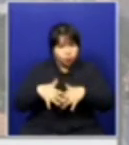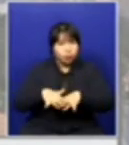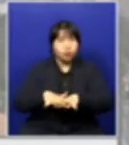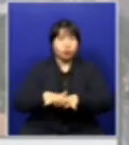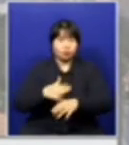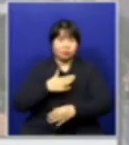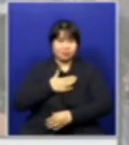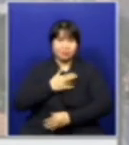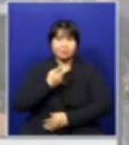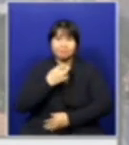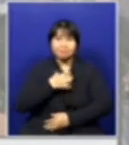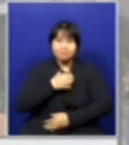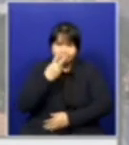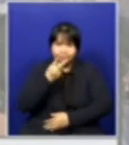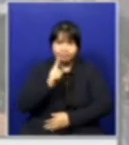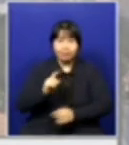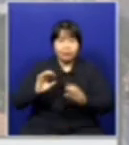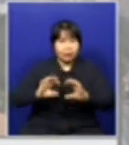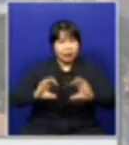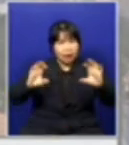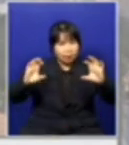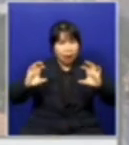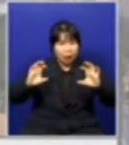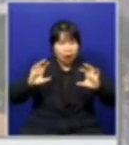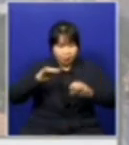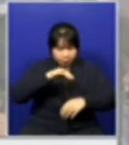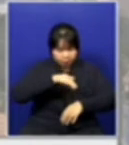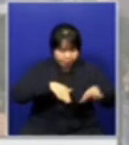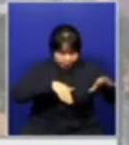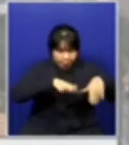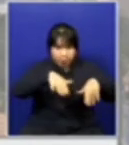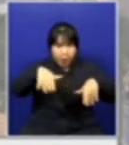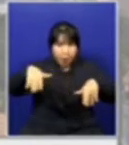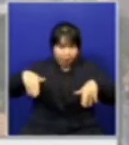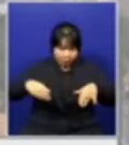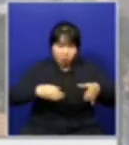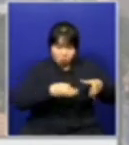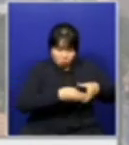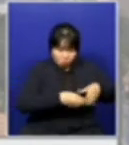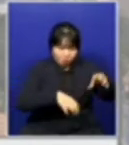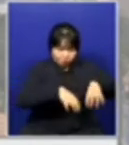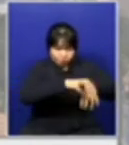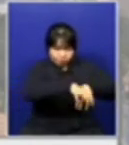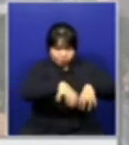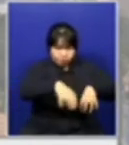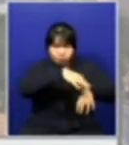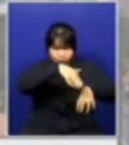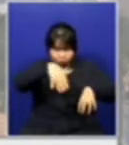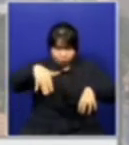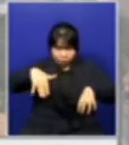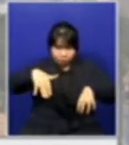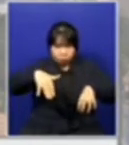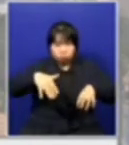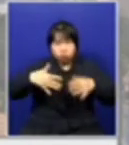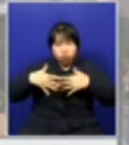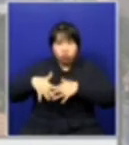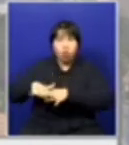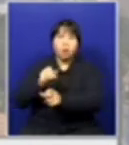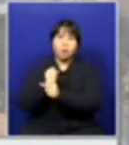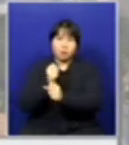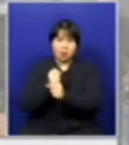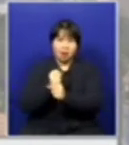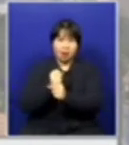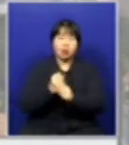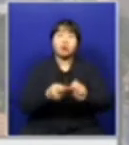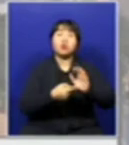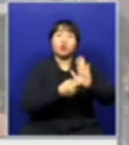พที่รัฐบาลจูงมือหน่วยงานที่เกี่ยวข้องทุกหน่วยงานไปทำงานร่วมกันวันนี้ยกตัวอย่